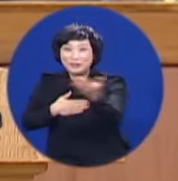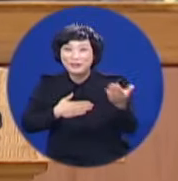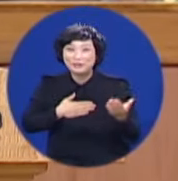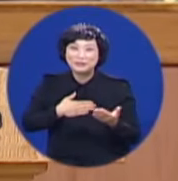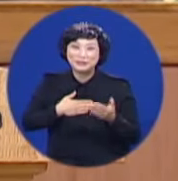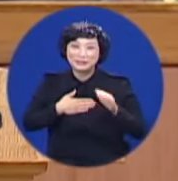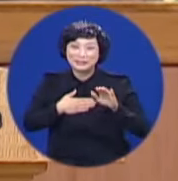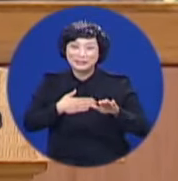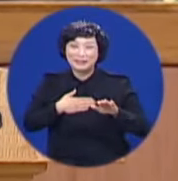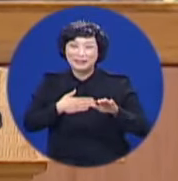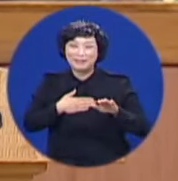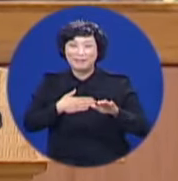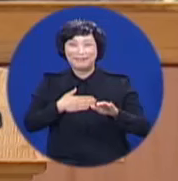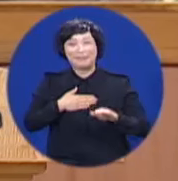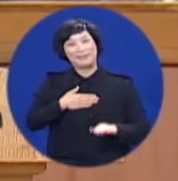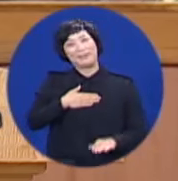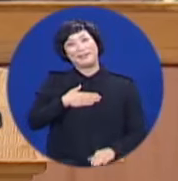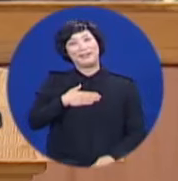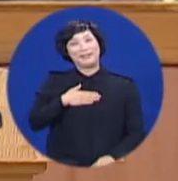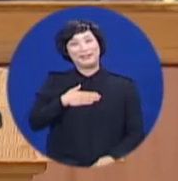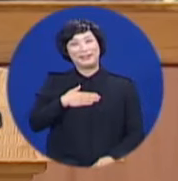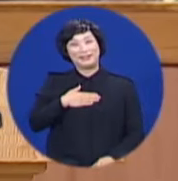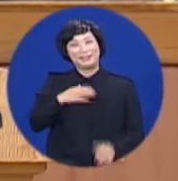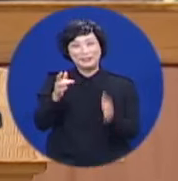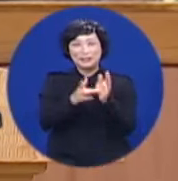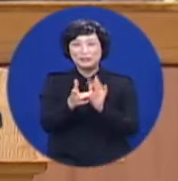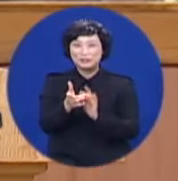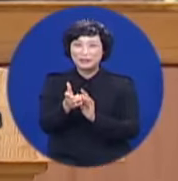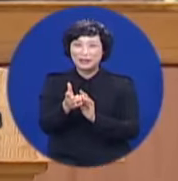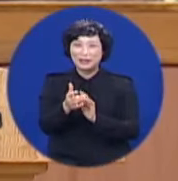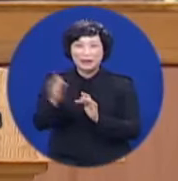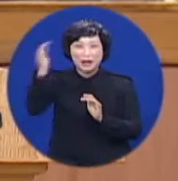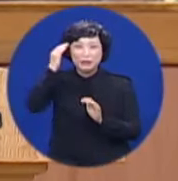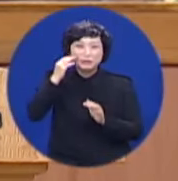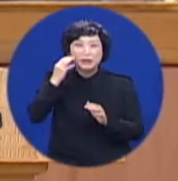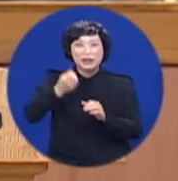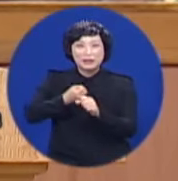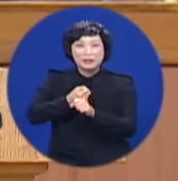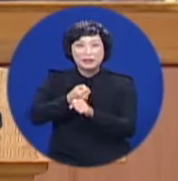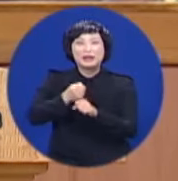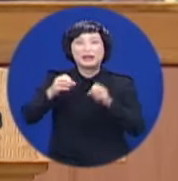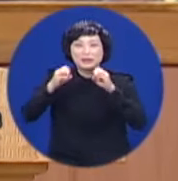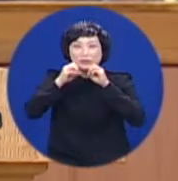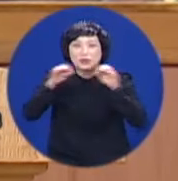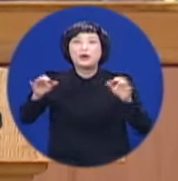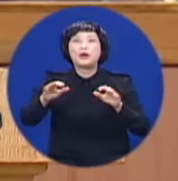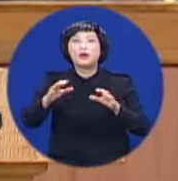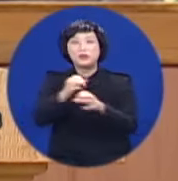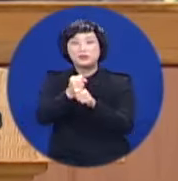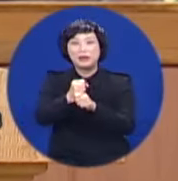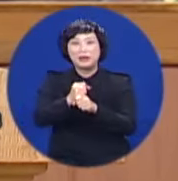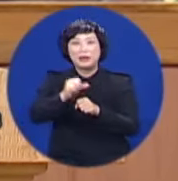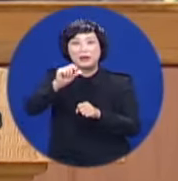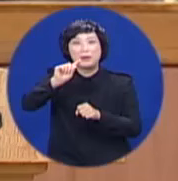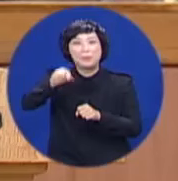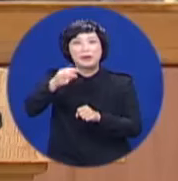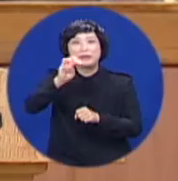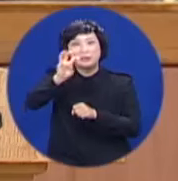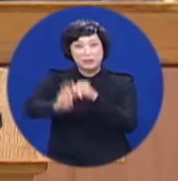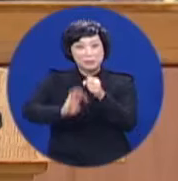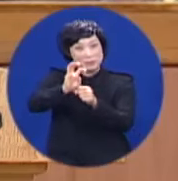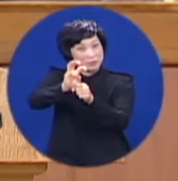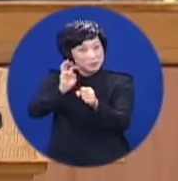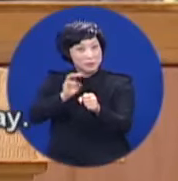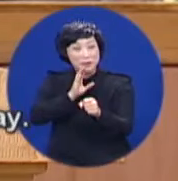아니 예수가 130년 전에 우리 교회 우리나라의